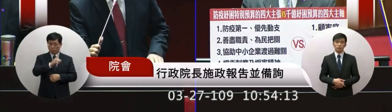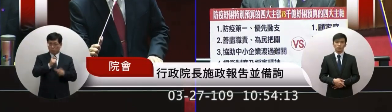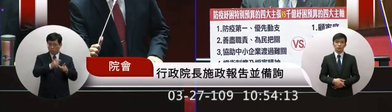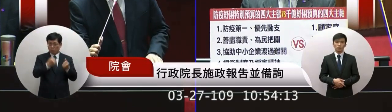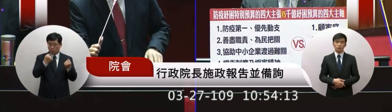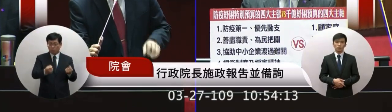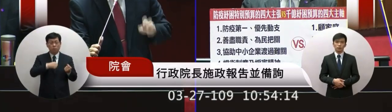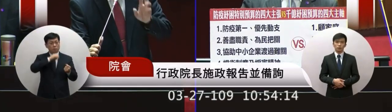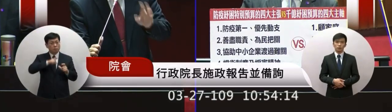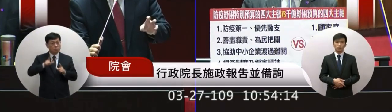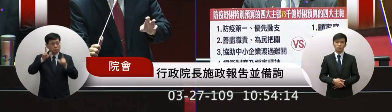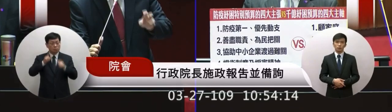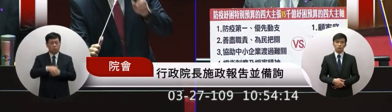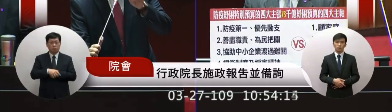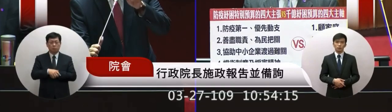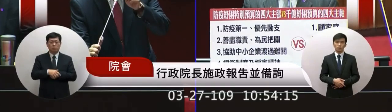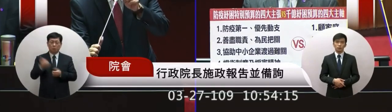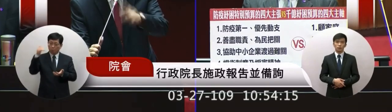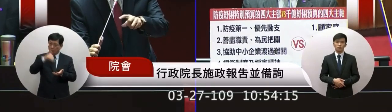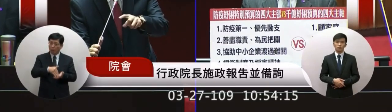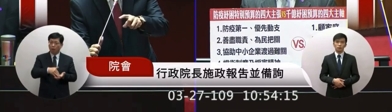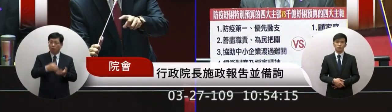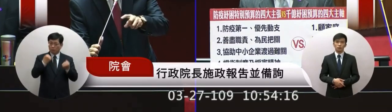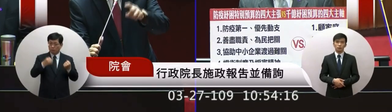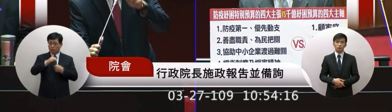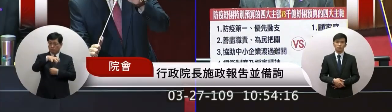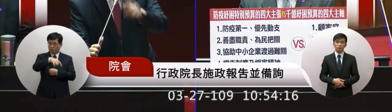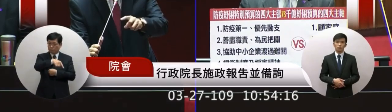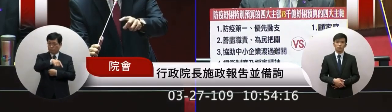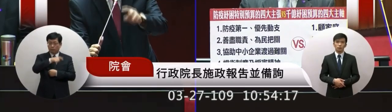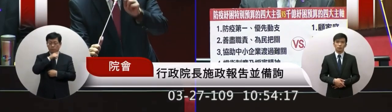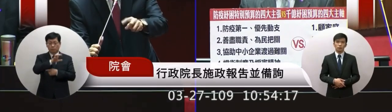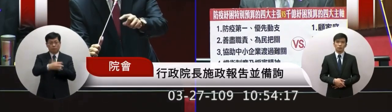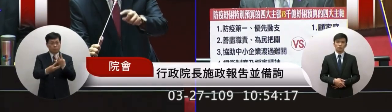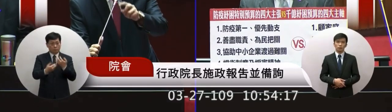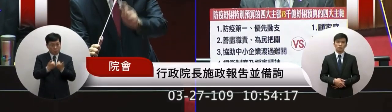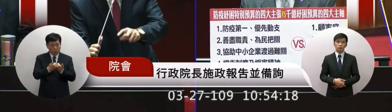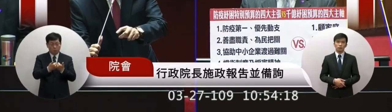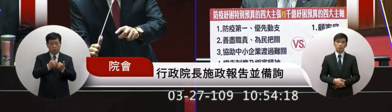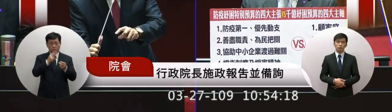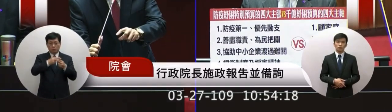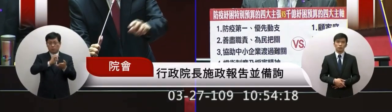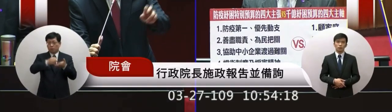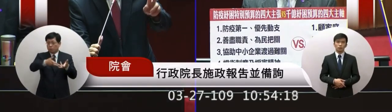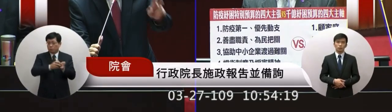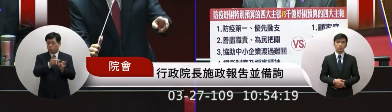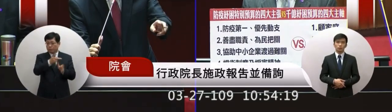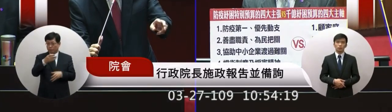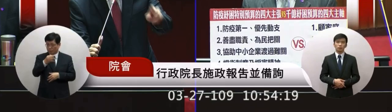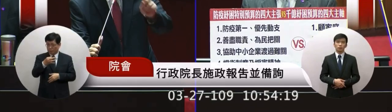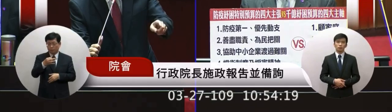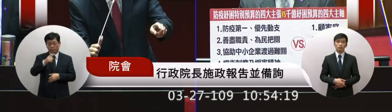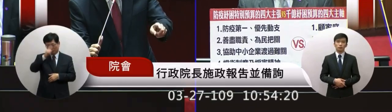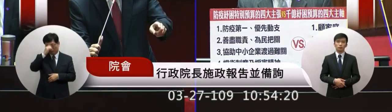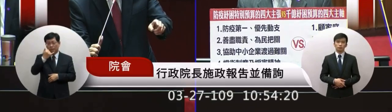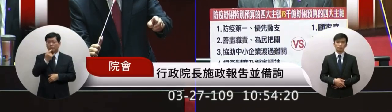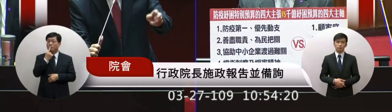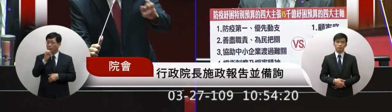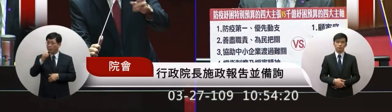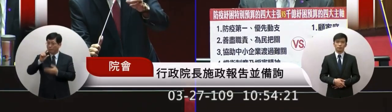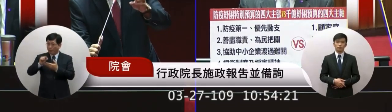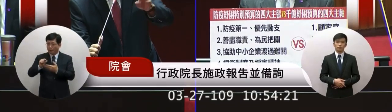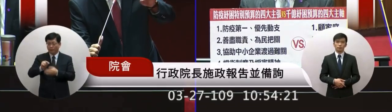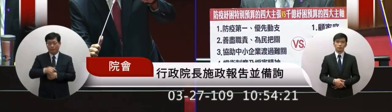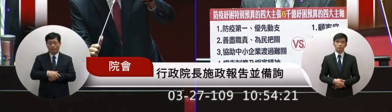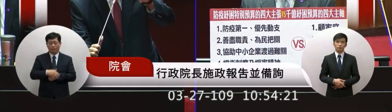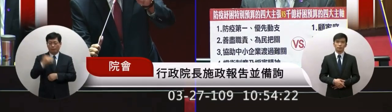屏东哦，啊，到尾啊，伊是咱伫地方的农会信用部借钱，啊，要来享受地利，啊，